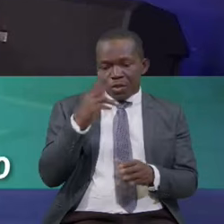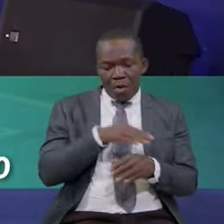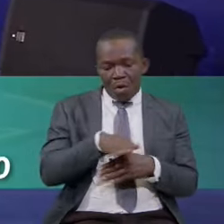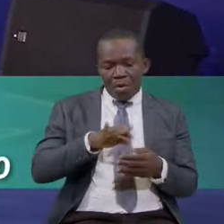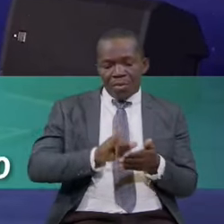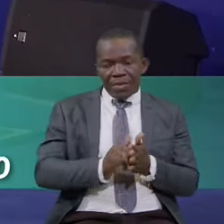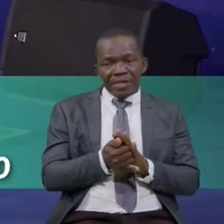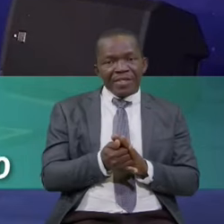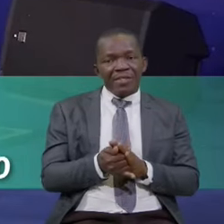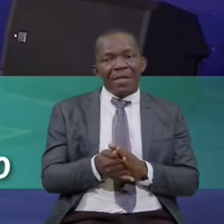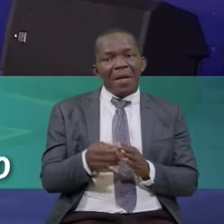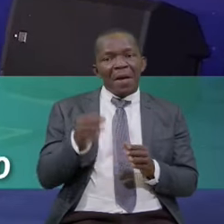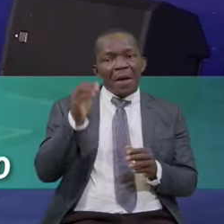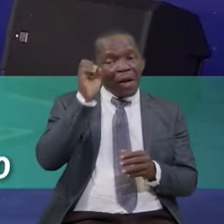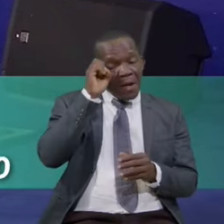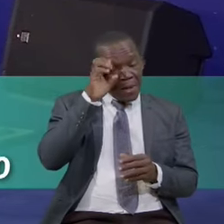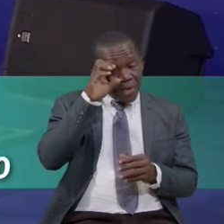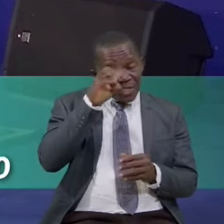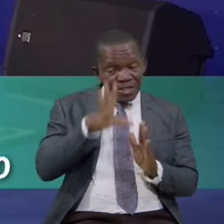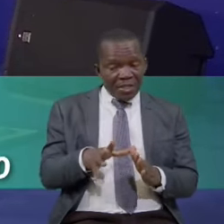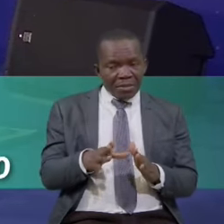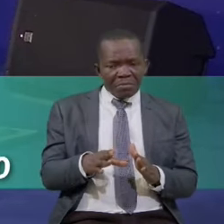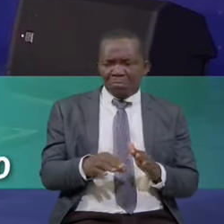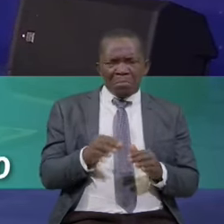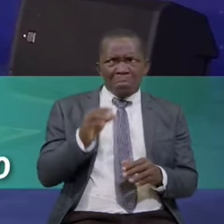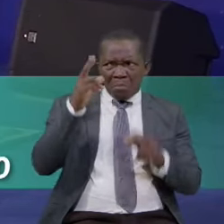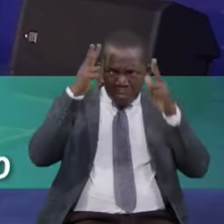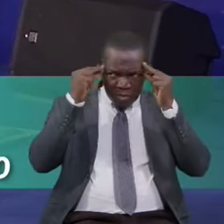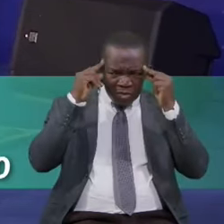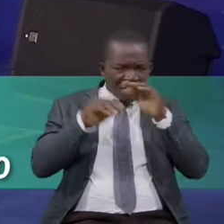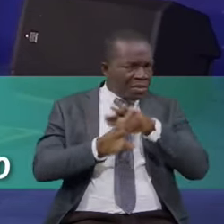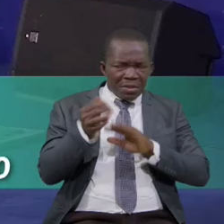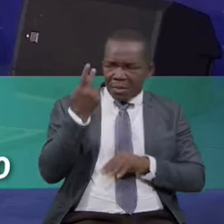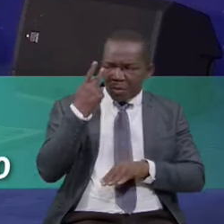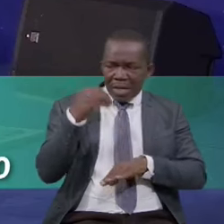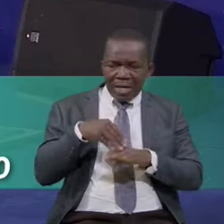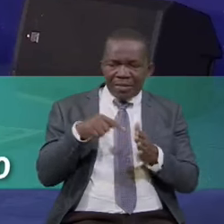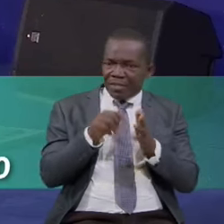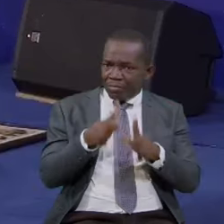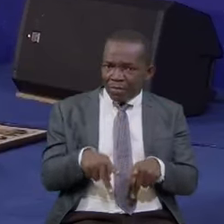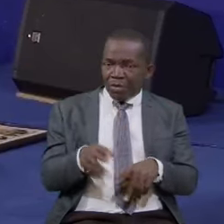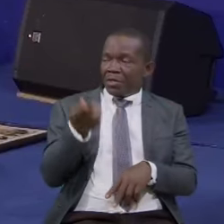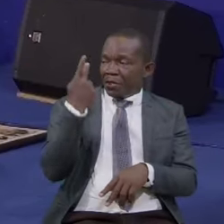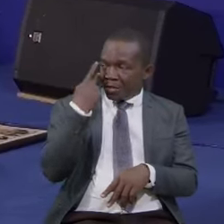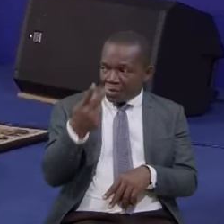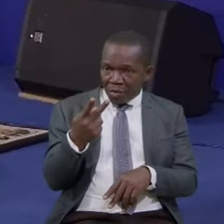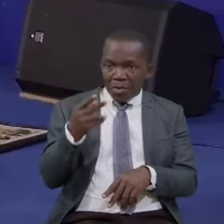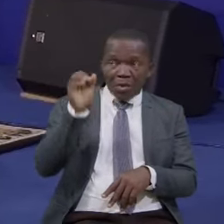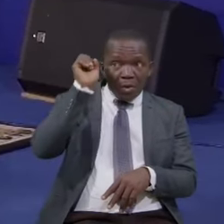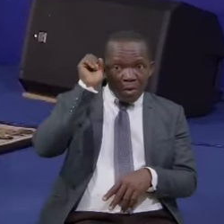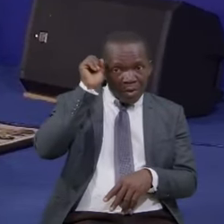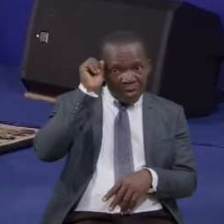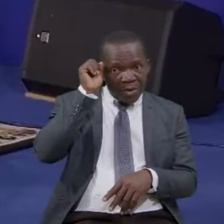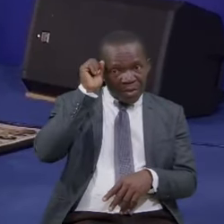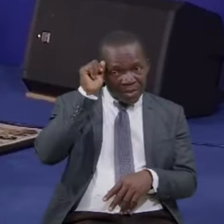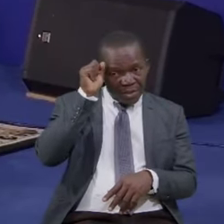la vêche avait fait mais il ne regardait pas les magiciens il regardait à son Dieu comme voyant celui qui est invisible